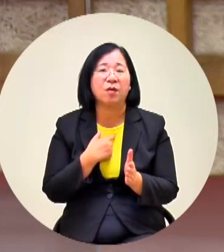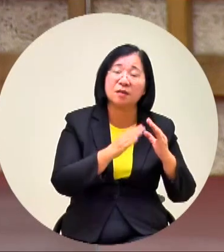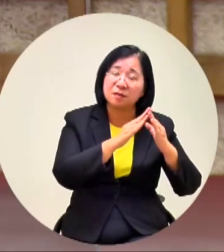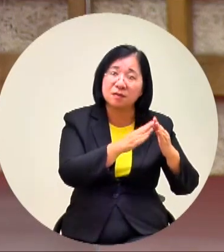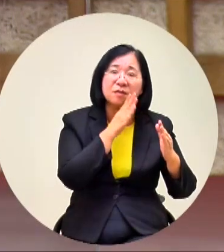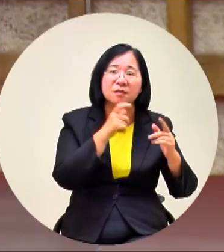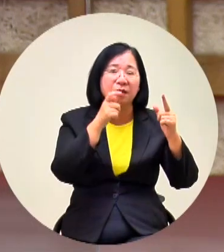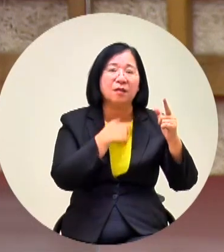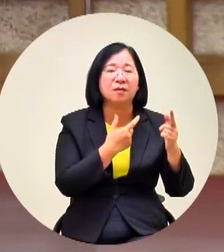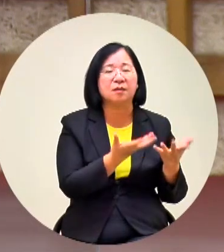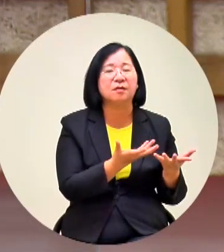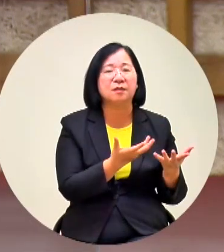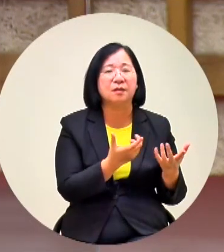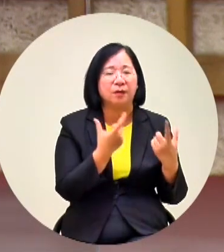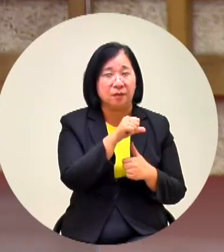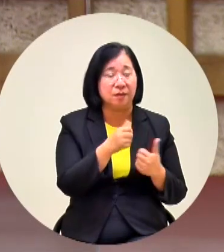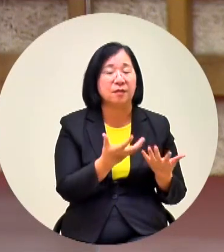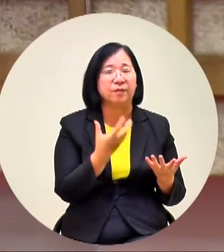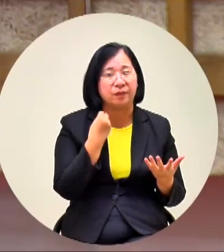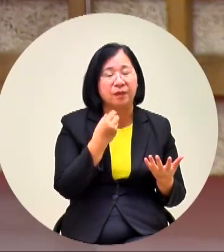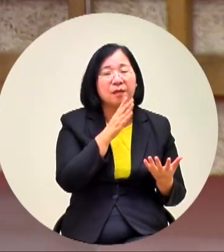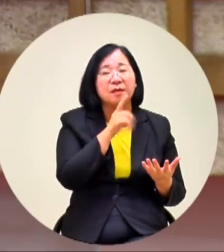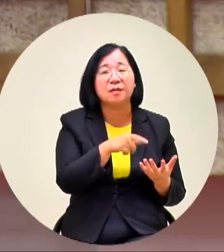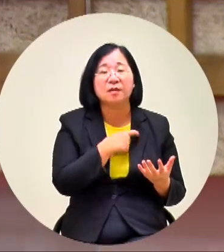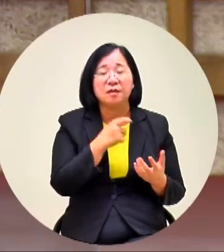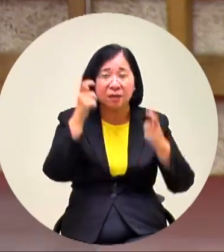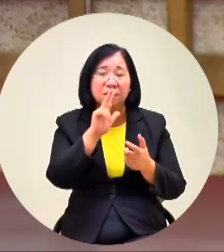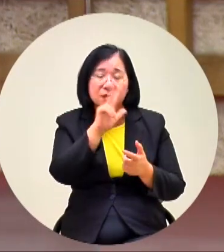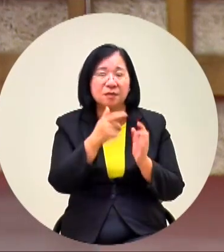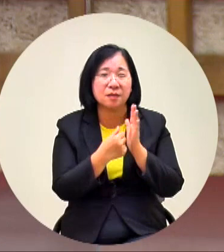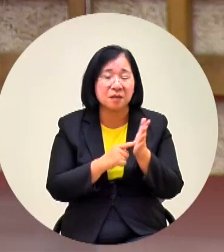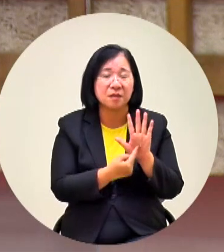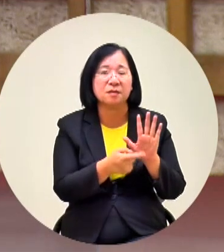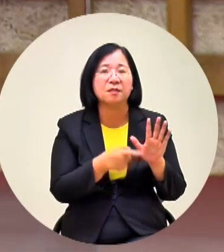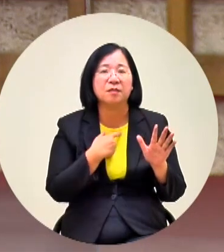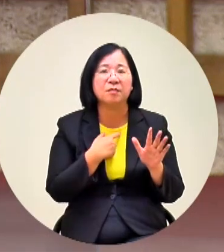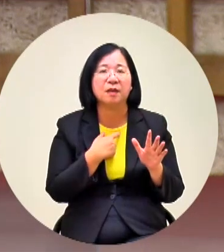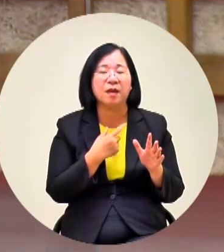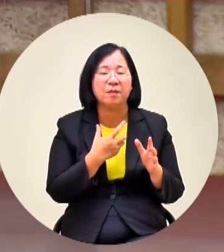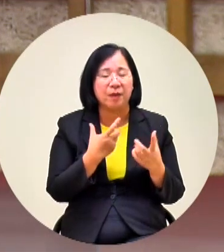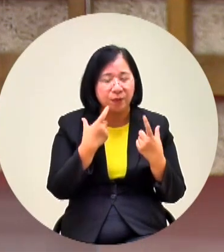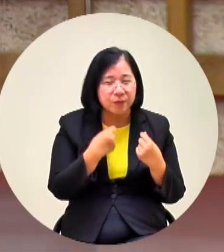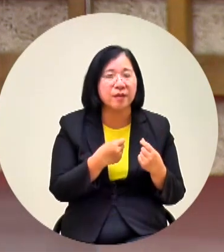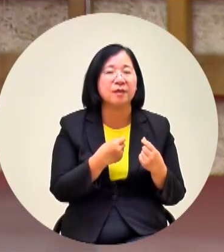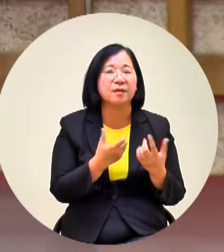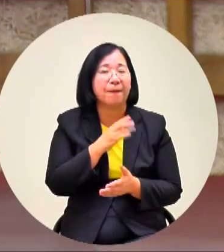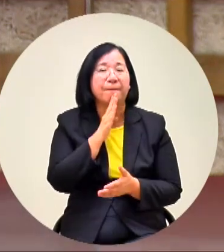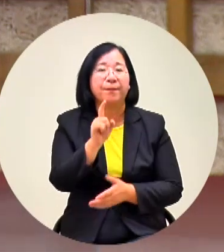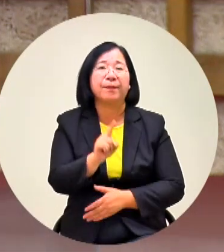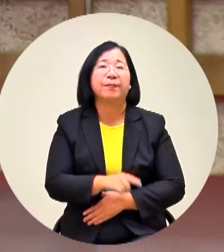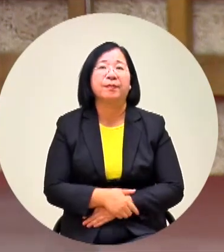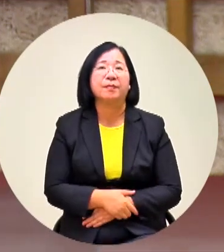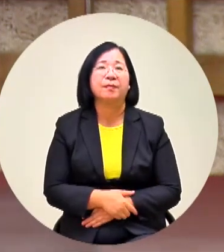的宿命。我们有没有可能把高雄的特色发挥出来？我们就把宿命当成我们的使命，推动属于高雄特色的氢能发展。